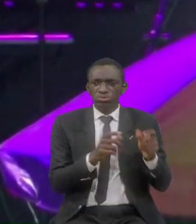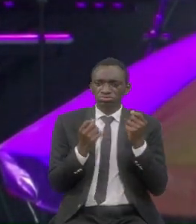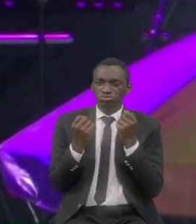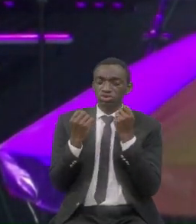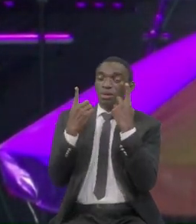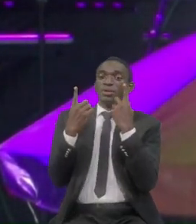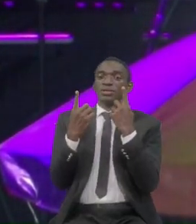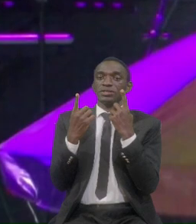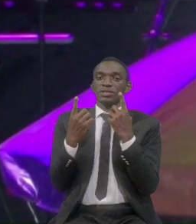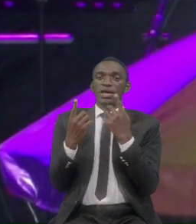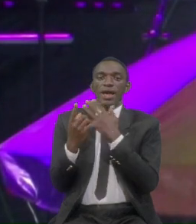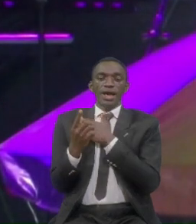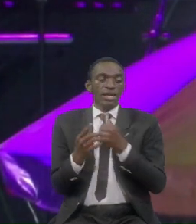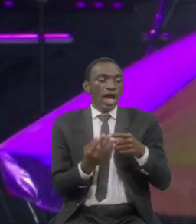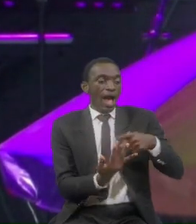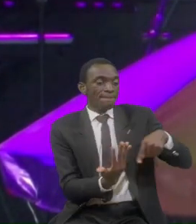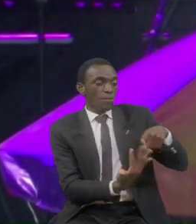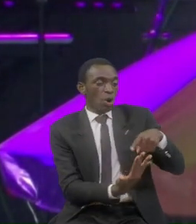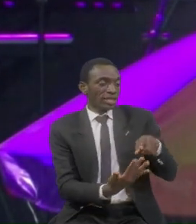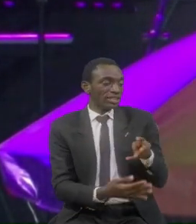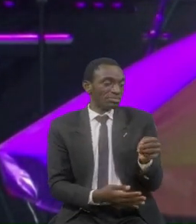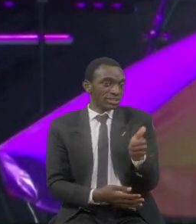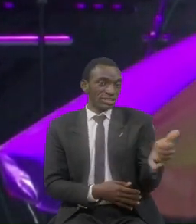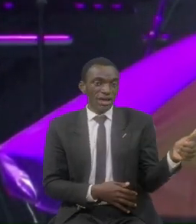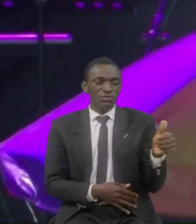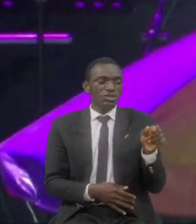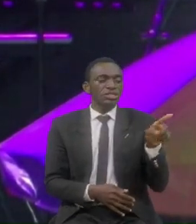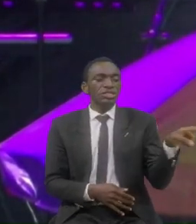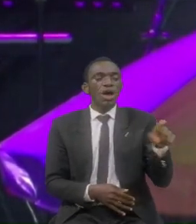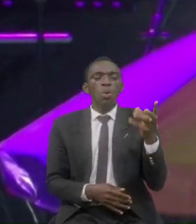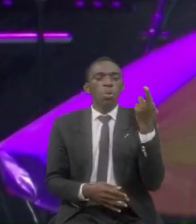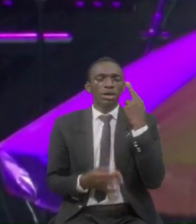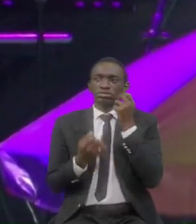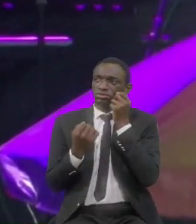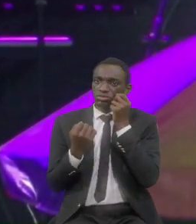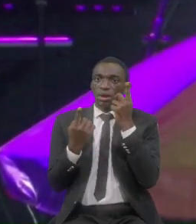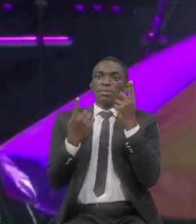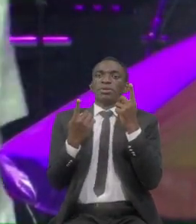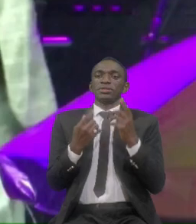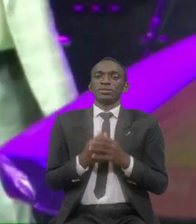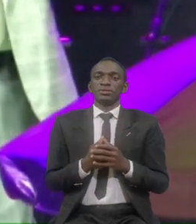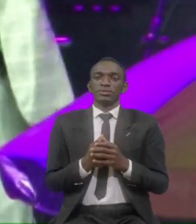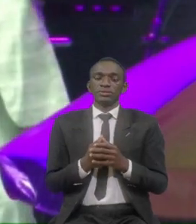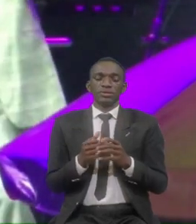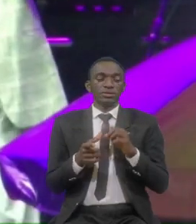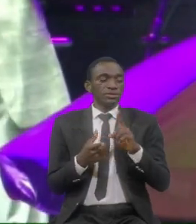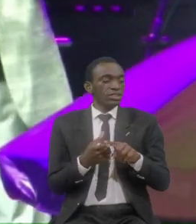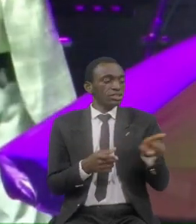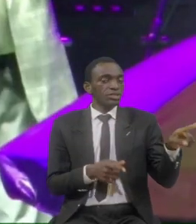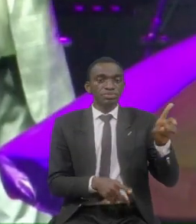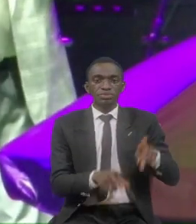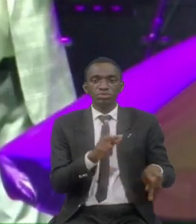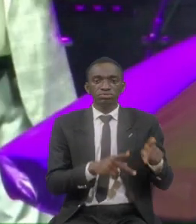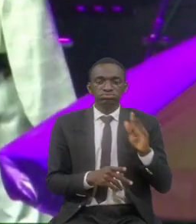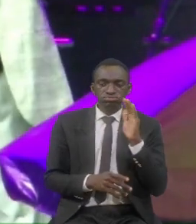Among themselves, they were amazed. Dito sa ilang ka taliwala na hibulong sila. And then they began to say, og sila niingon,